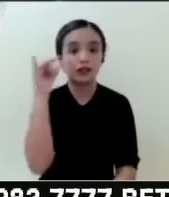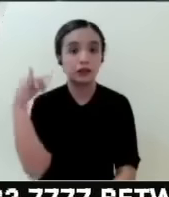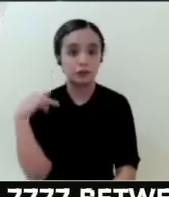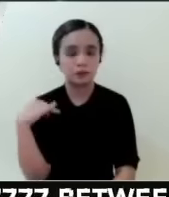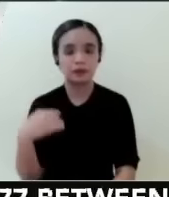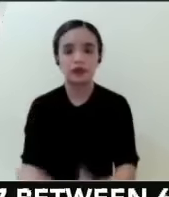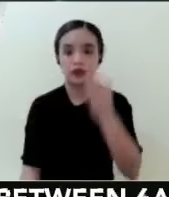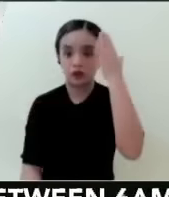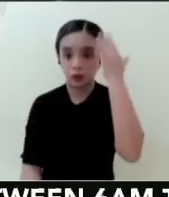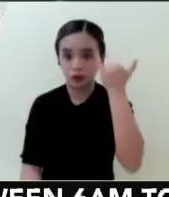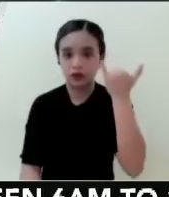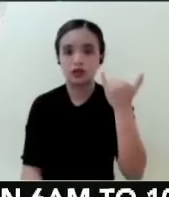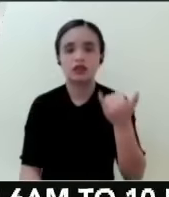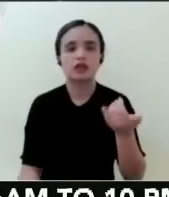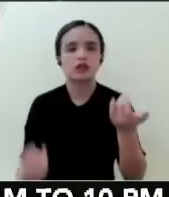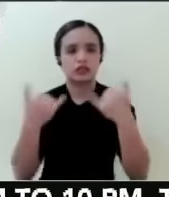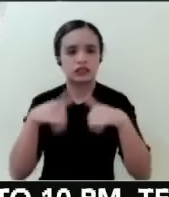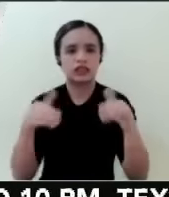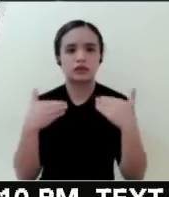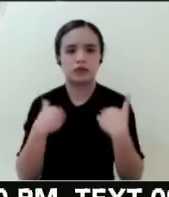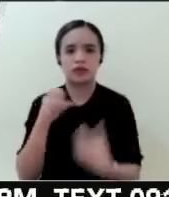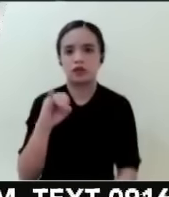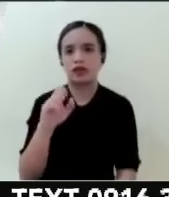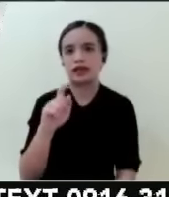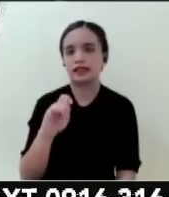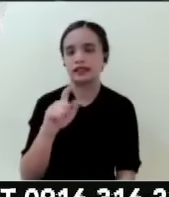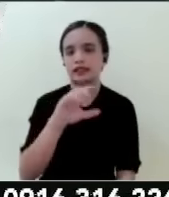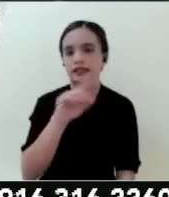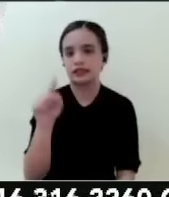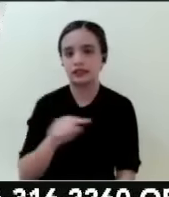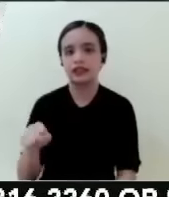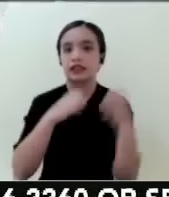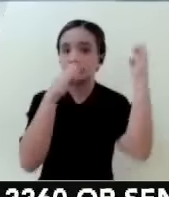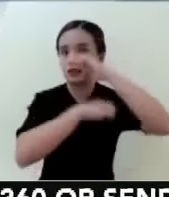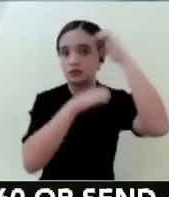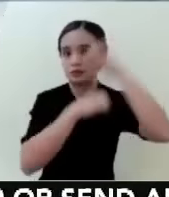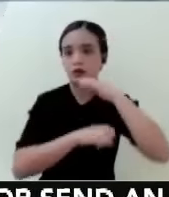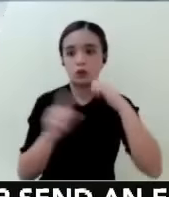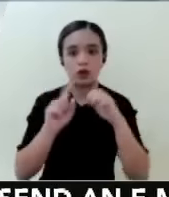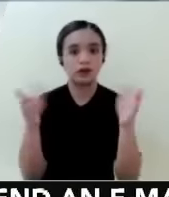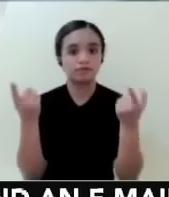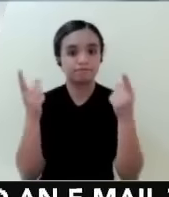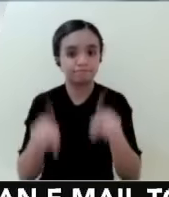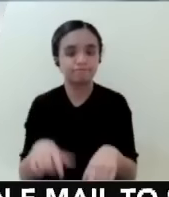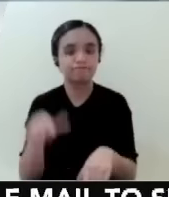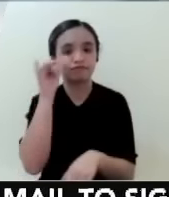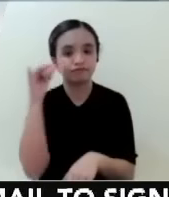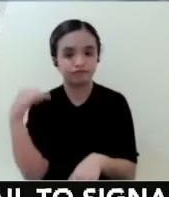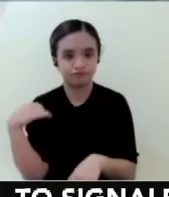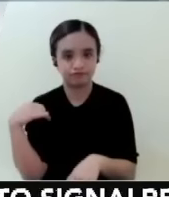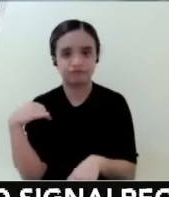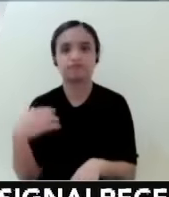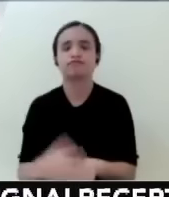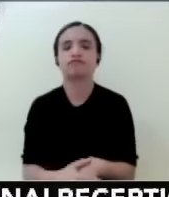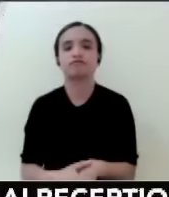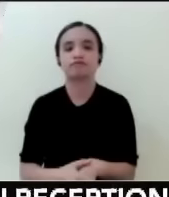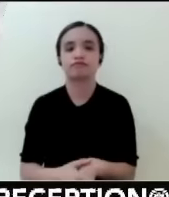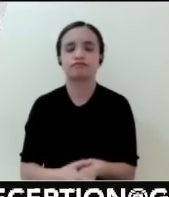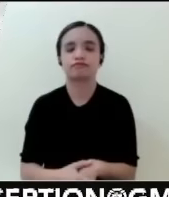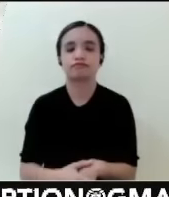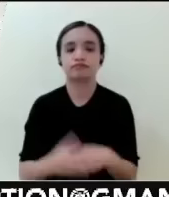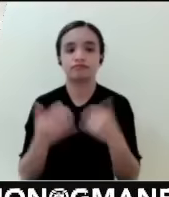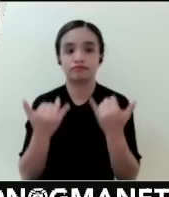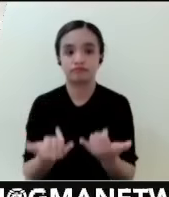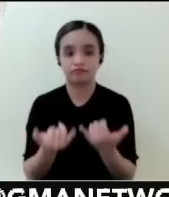pa rin yung ITCZ sa bansa. So asahan po natin nangyari kahapon for today, ngayong Sabado.